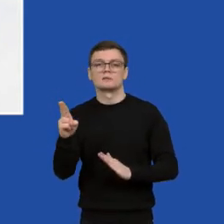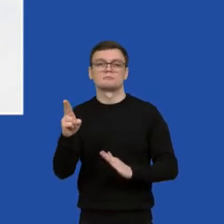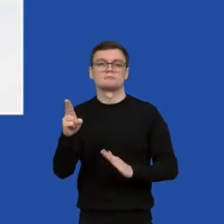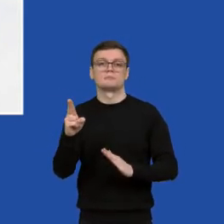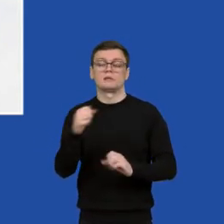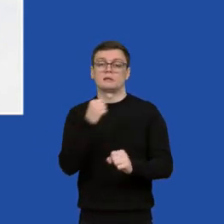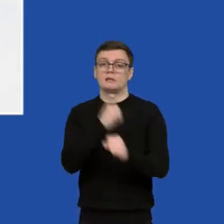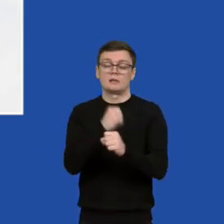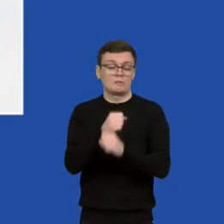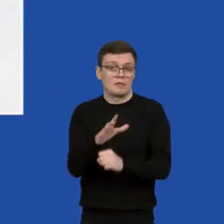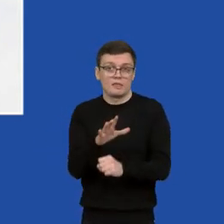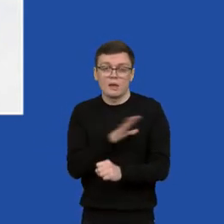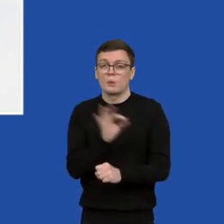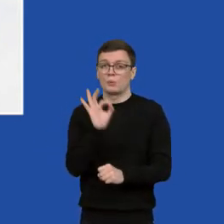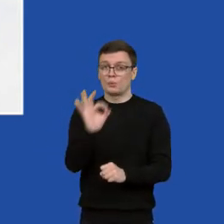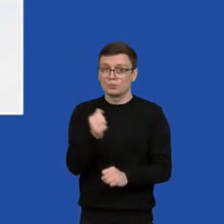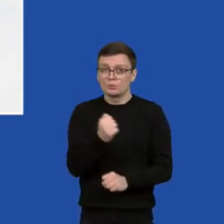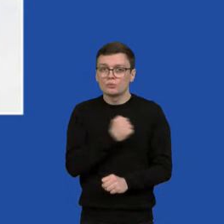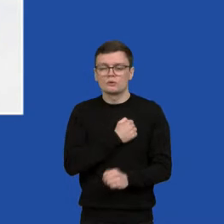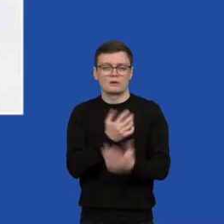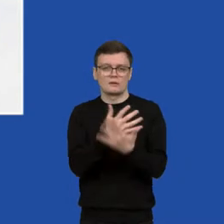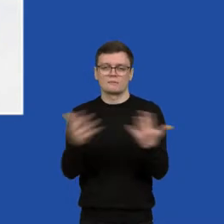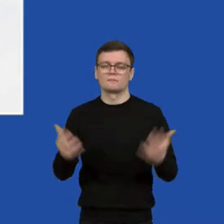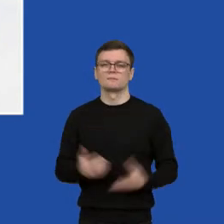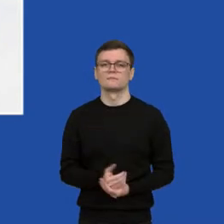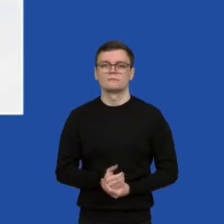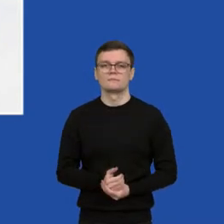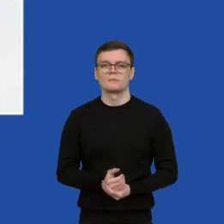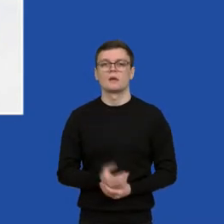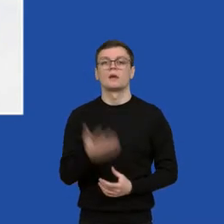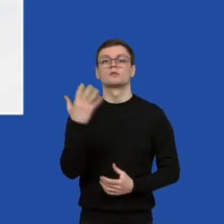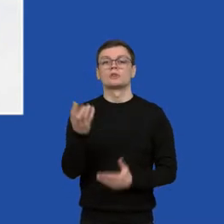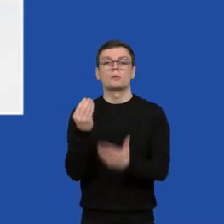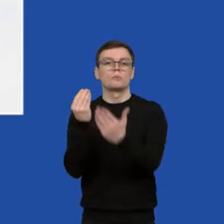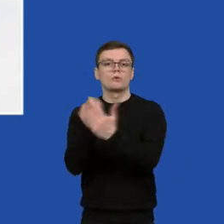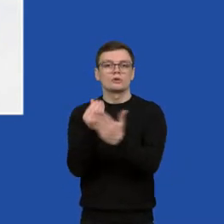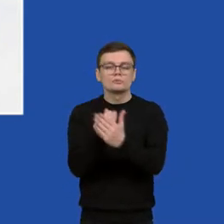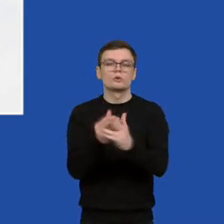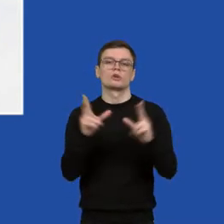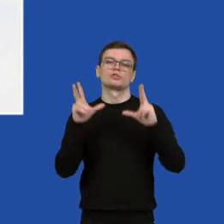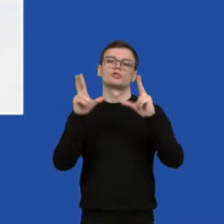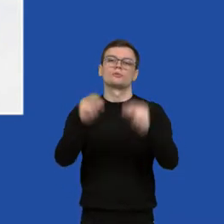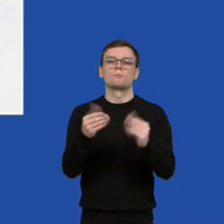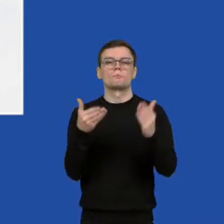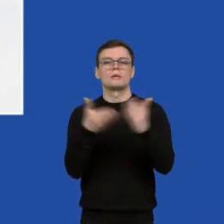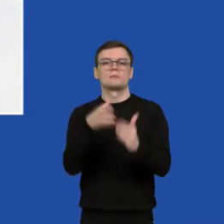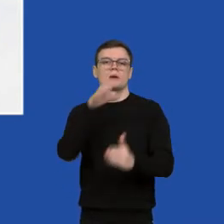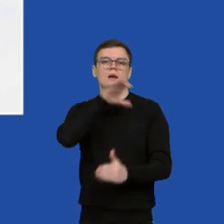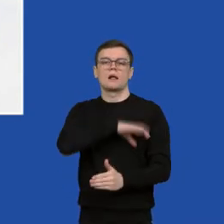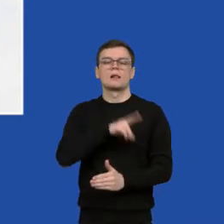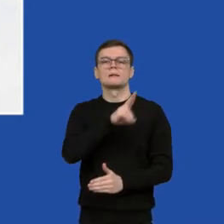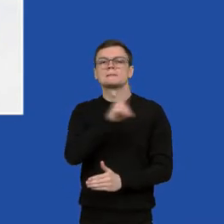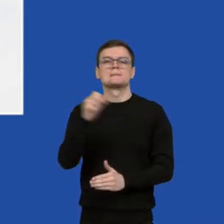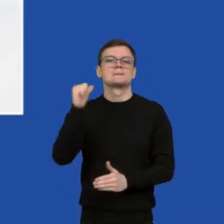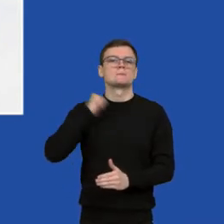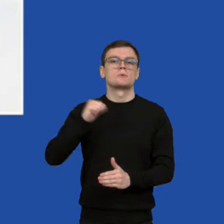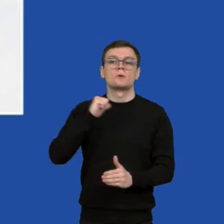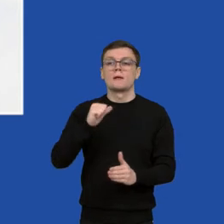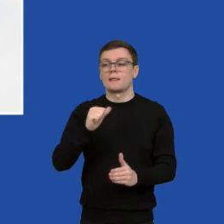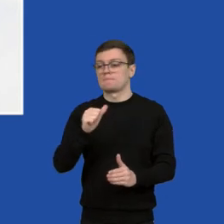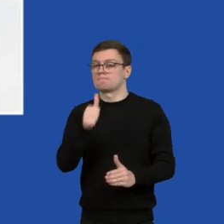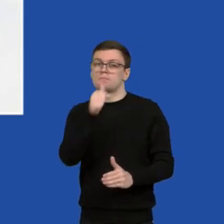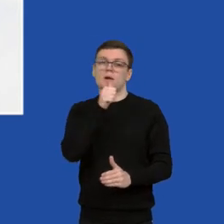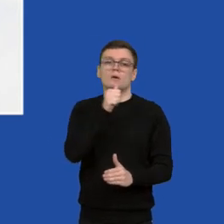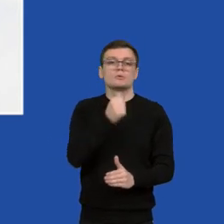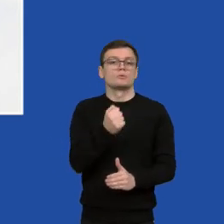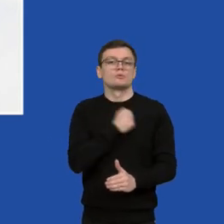darbingumo žmonėms ir panašiai. Šalpos išmokos užtikrina minimales pajamas tiem žmonėm, kurie turi